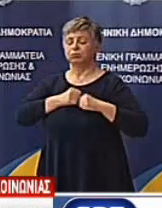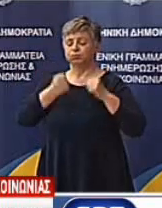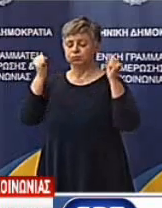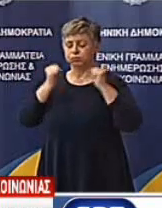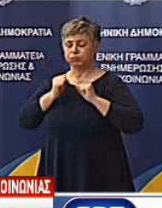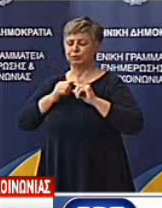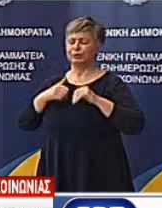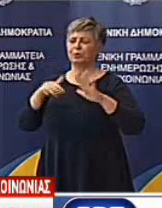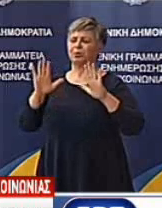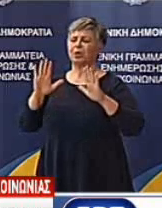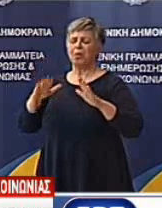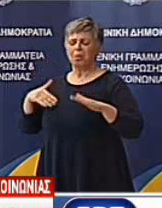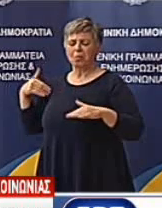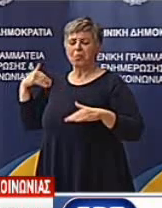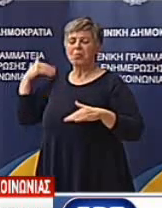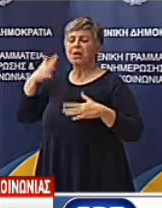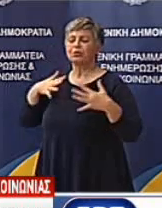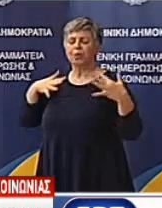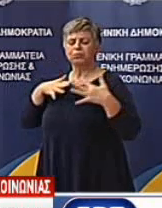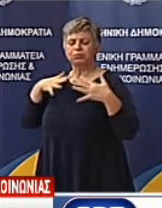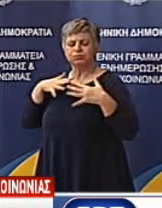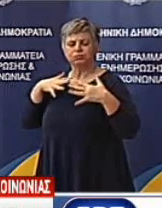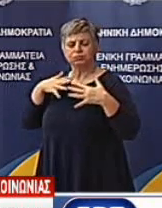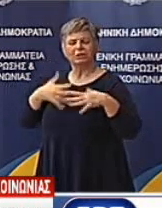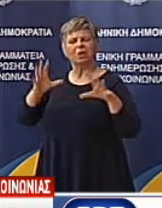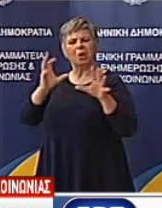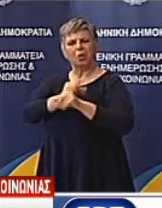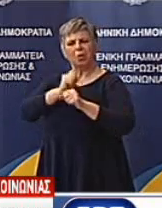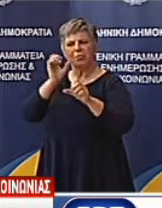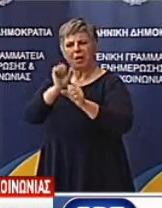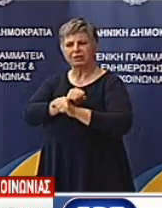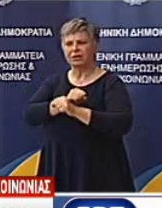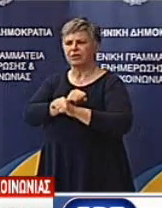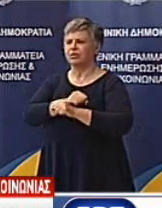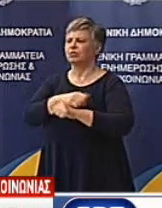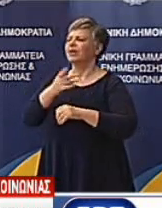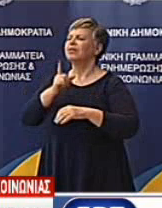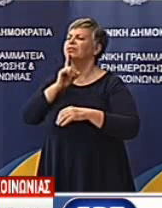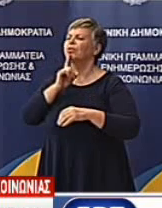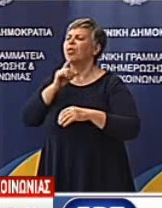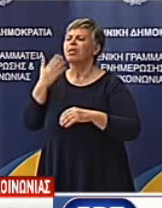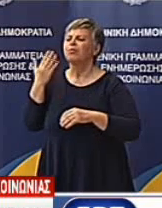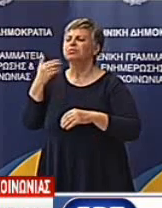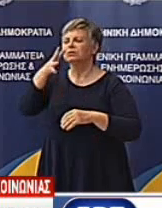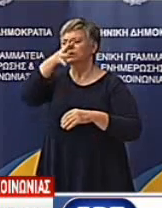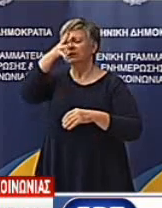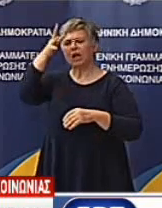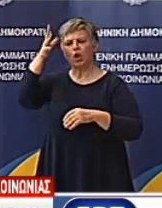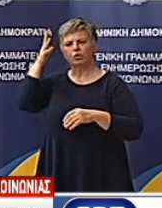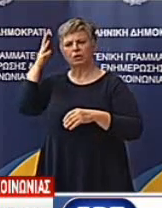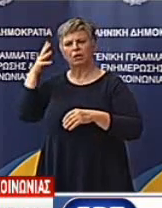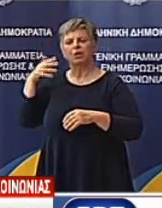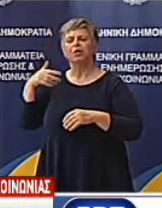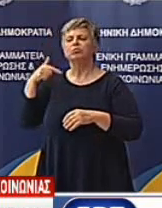μάχες ως κυβέρνηση και έχουμε κερδίσει μάχες, όπως έχουμε κερδίσει και μεγάλη μάχη στη Συμφωνία του Καλοκαιριού, η οποία μας γλίτουσε